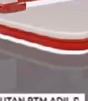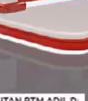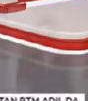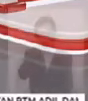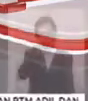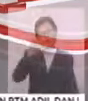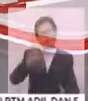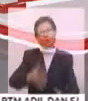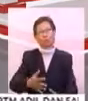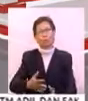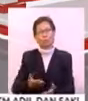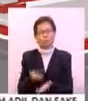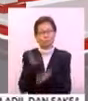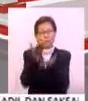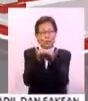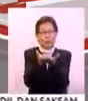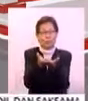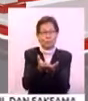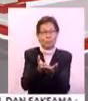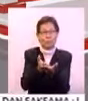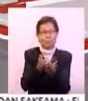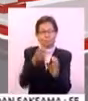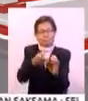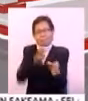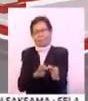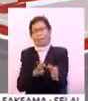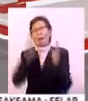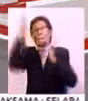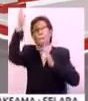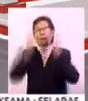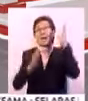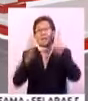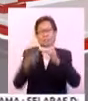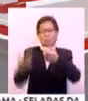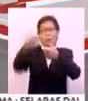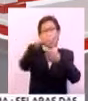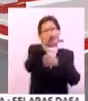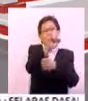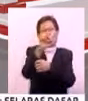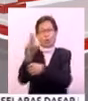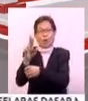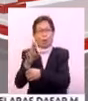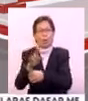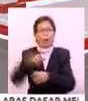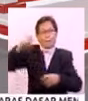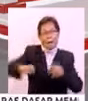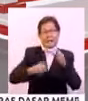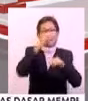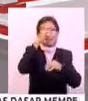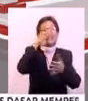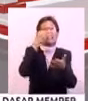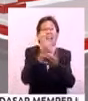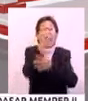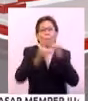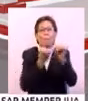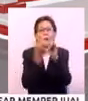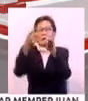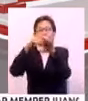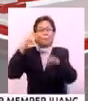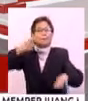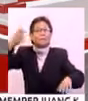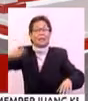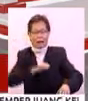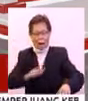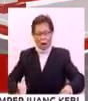Kerajaan telah mengemukakan surat penarikan diri penyertaan Malaysia ke Statute Rome, Mahkamah Jenayah Antarabangsa kepada Setiausaha Agung